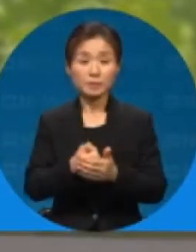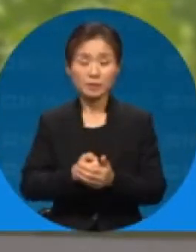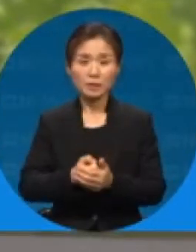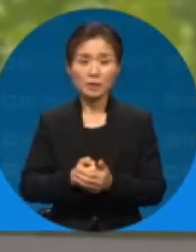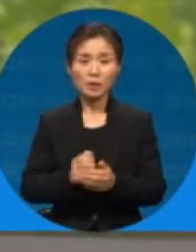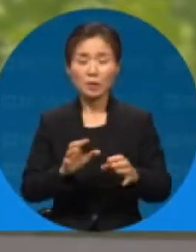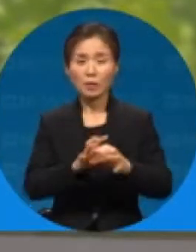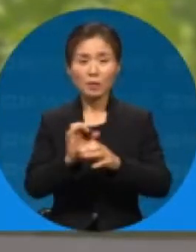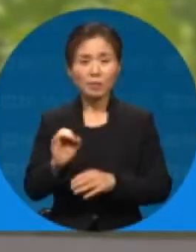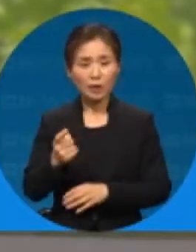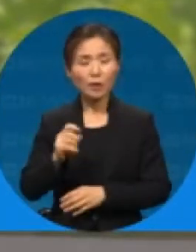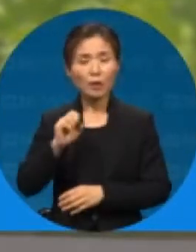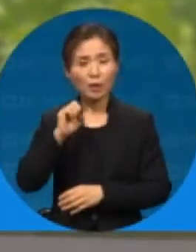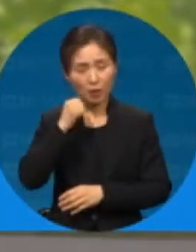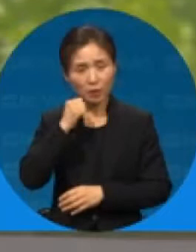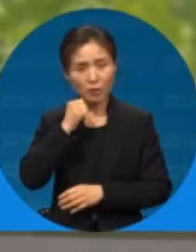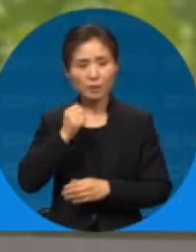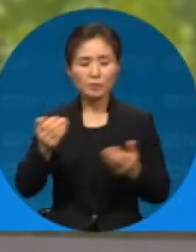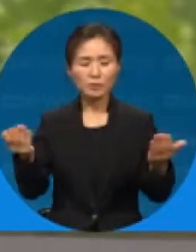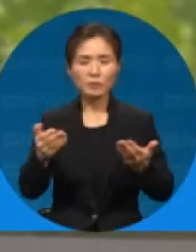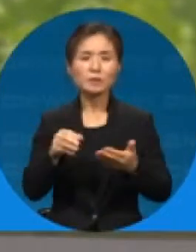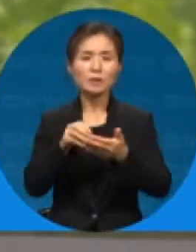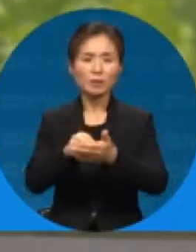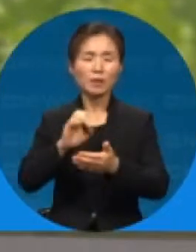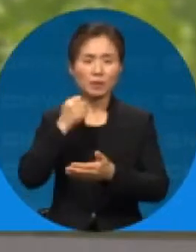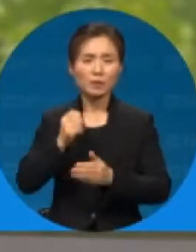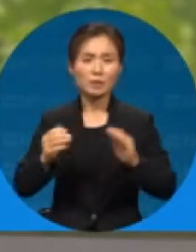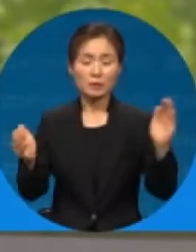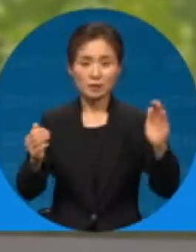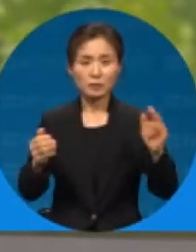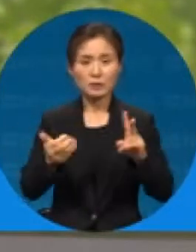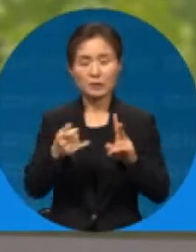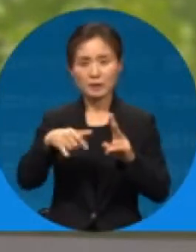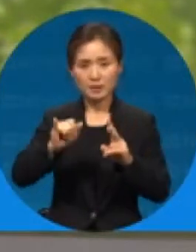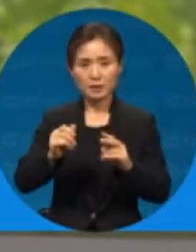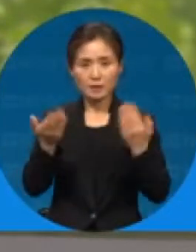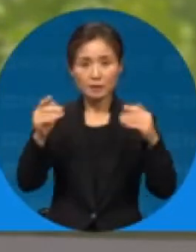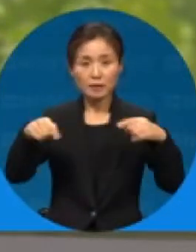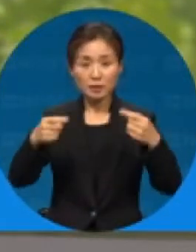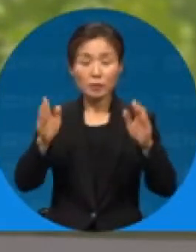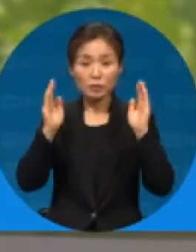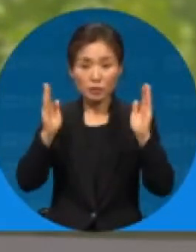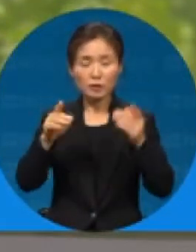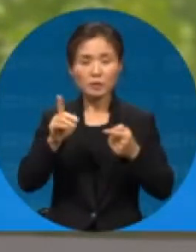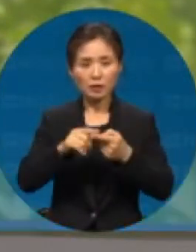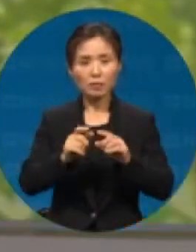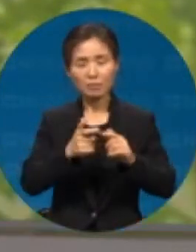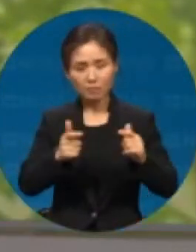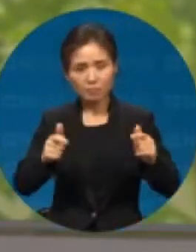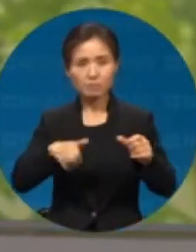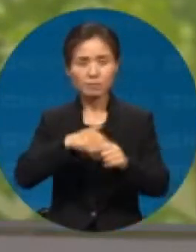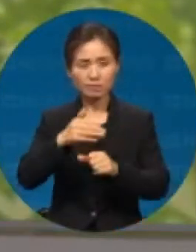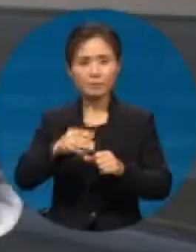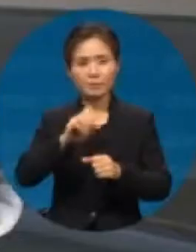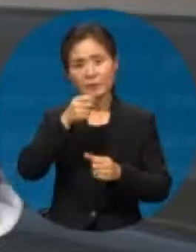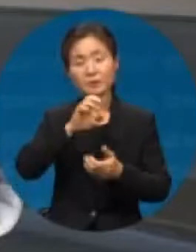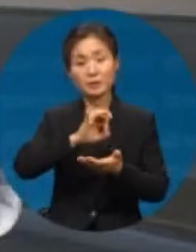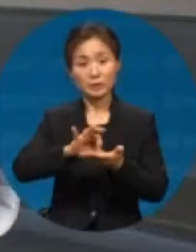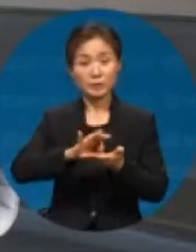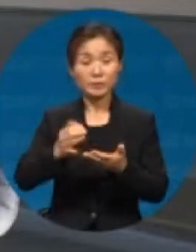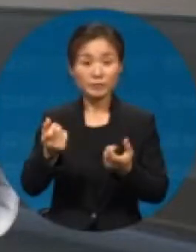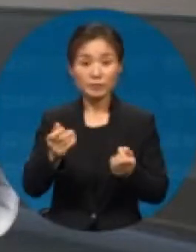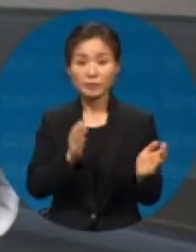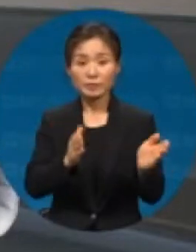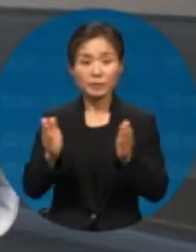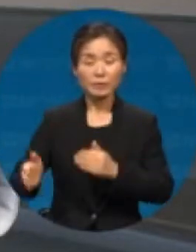대학의 대면서 확대를 지원하는 내용이 담겨 있는데요 자세한 내용은 바 꽝 주 기자에게 들어보겠습니다 자 바뀌자